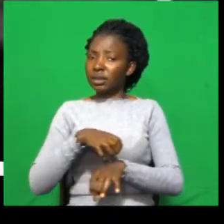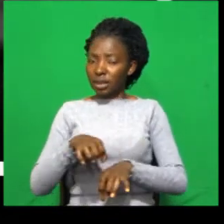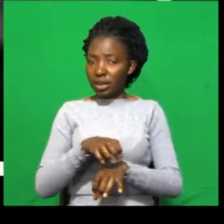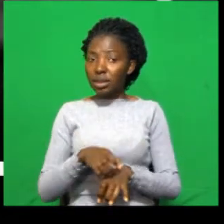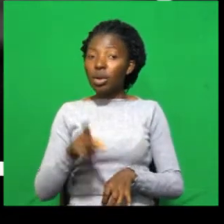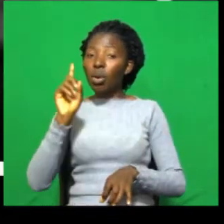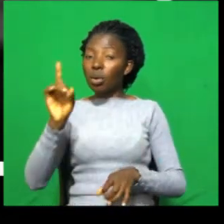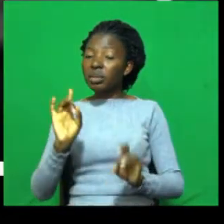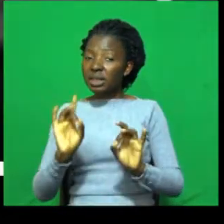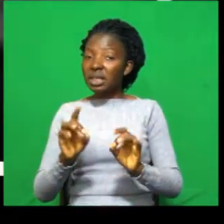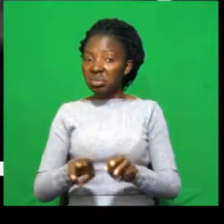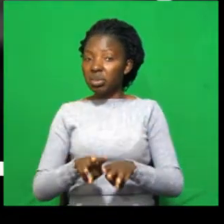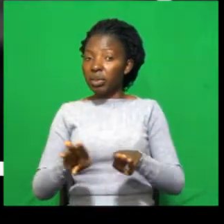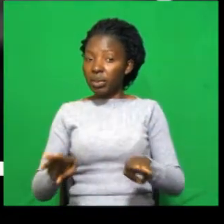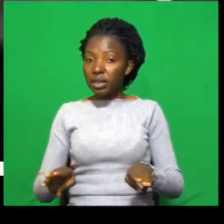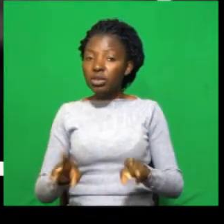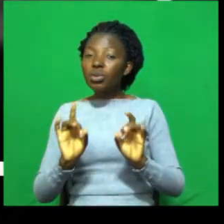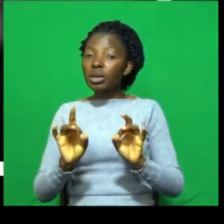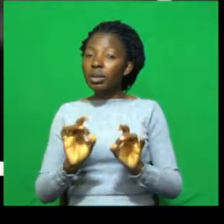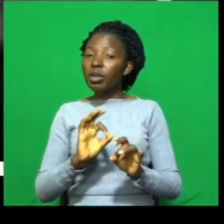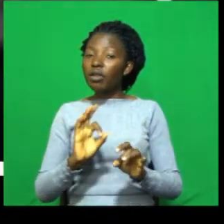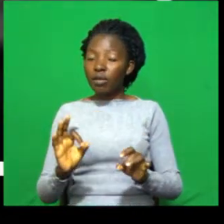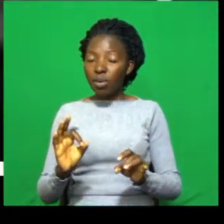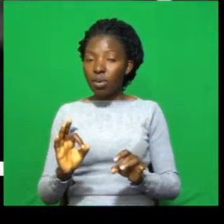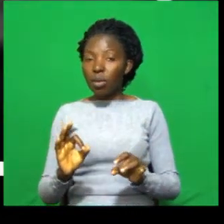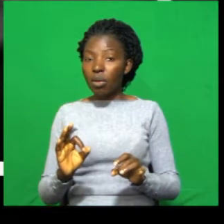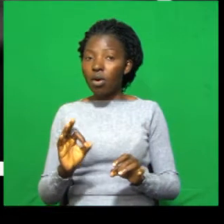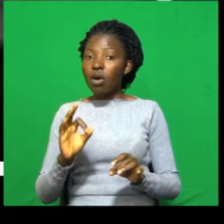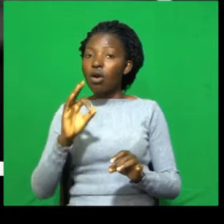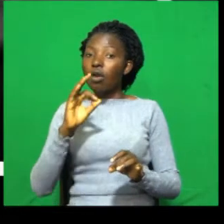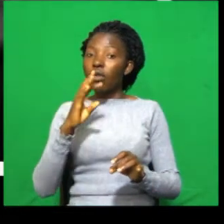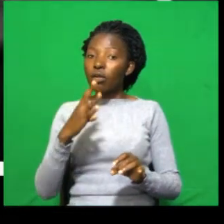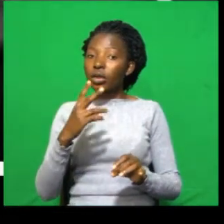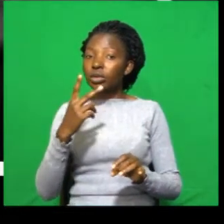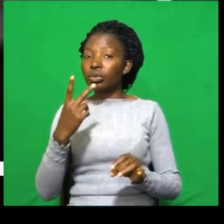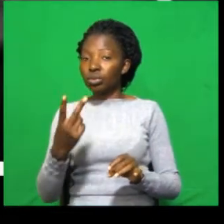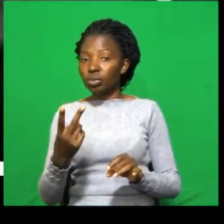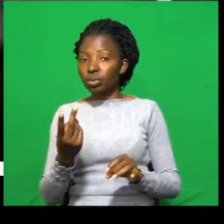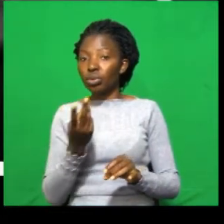naMwari kuti vamuchengetepo mazuva ane chiuru china